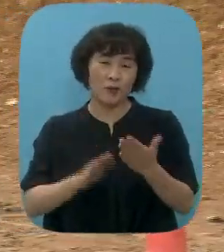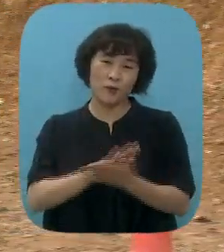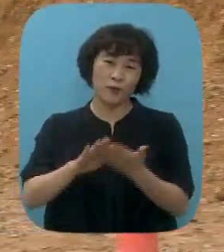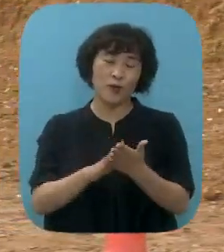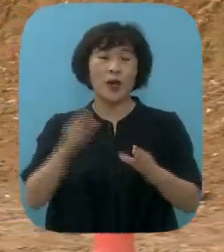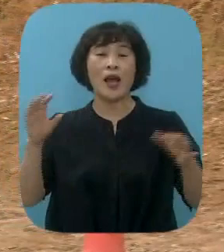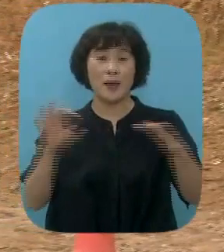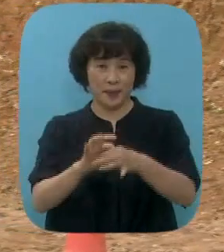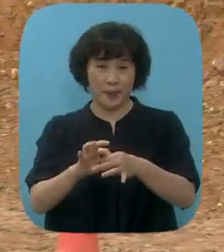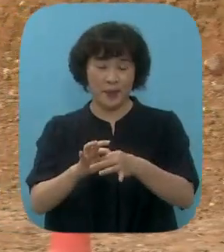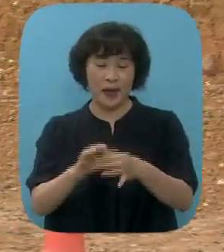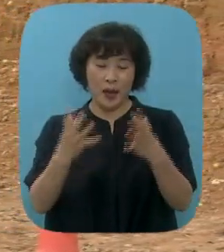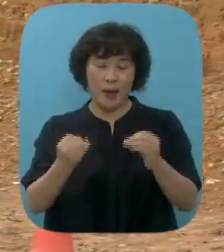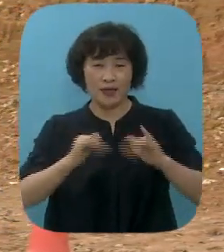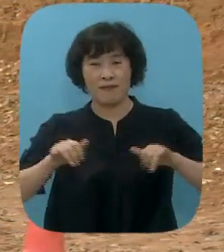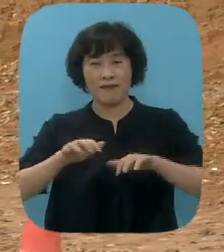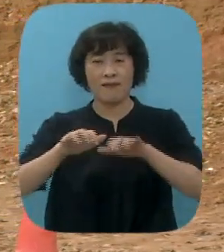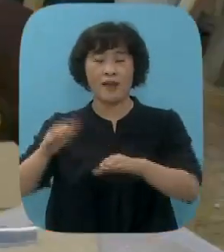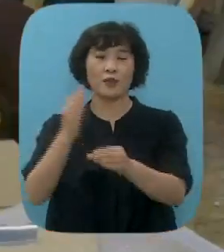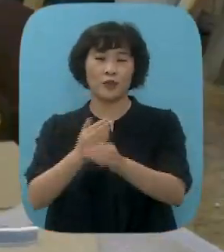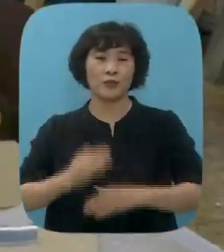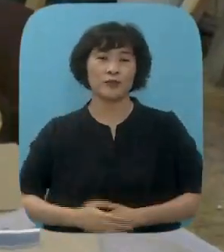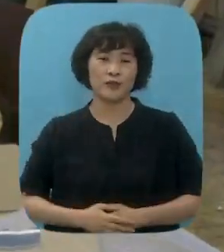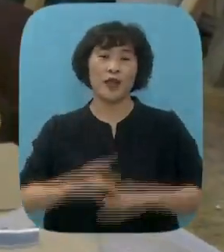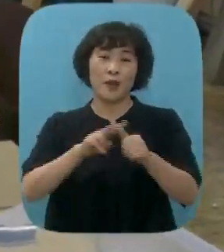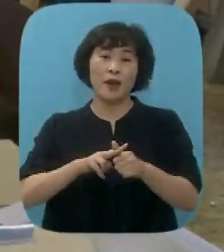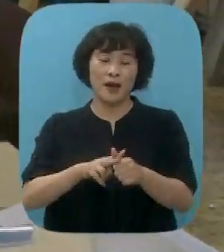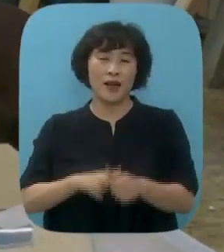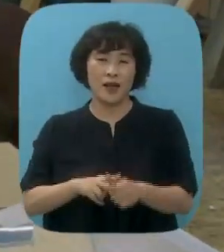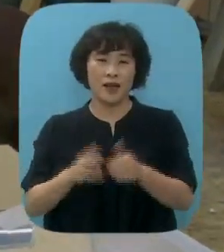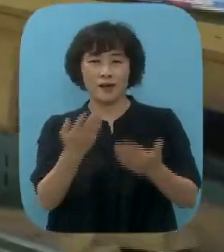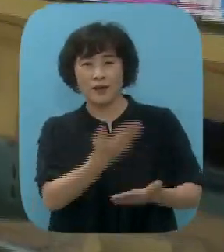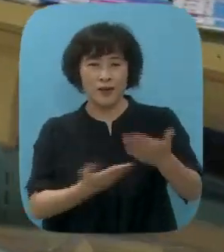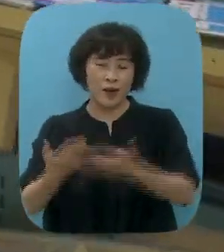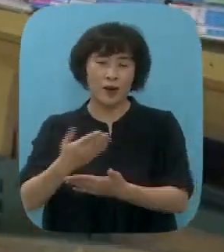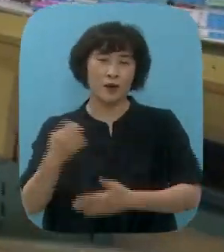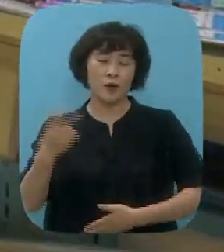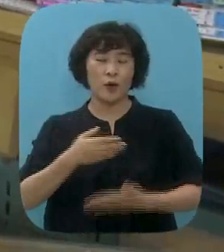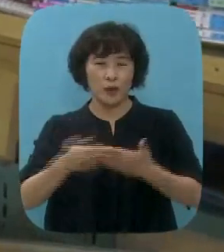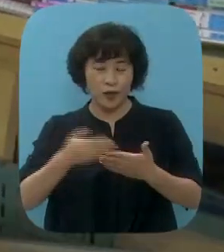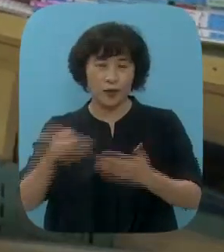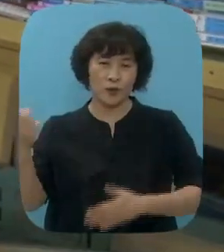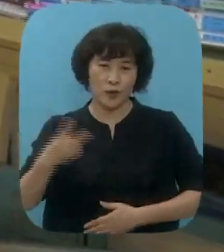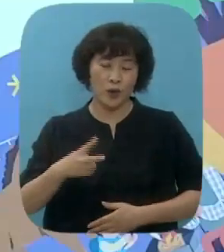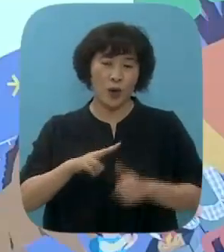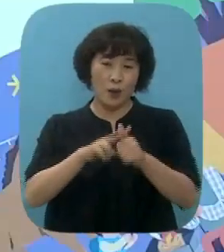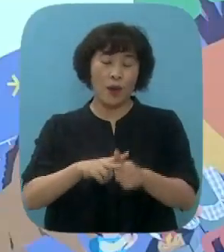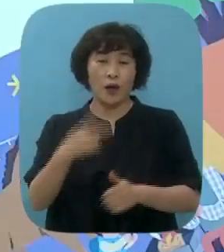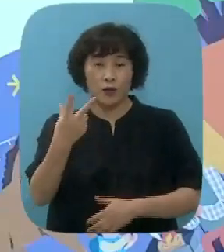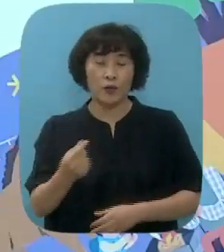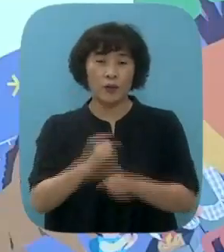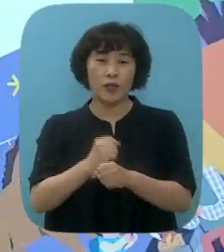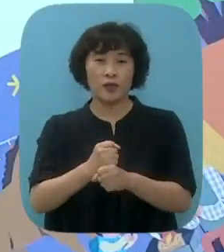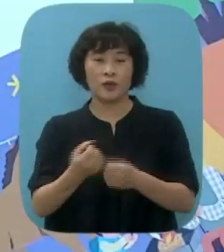접목한 공간으로 꾸며 많은 사람이 찾고 있습니다. 말과 교감하는 활동과 미술놀이 외에도 말똥을 이용한 연료